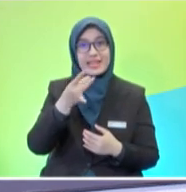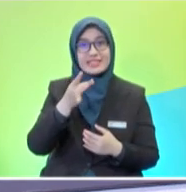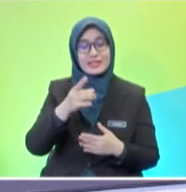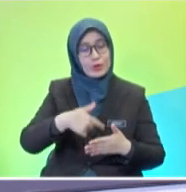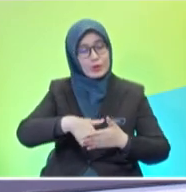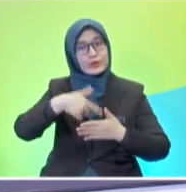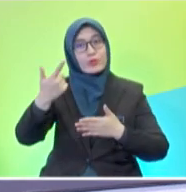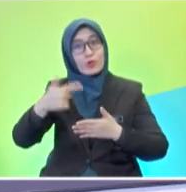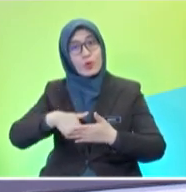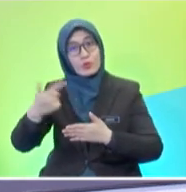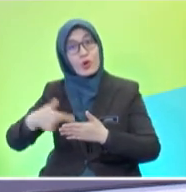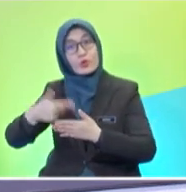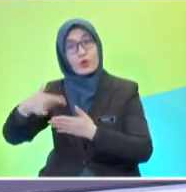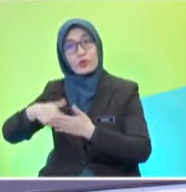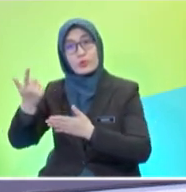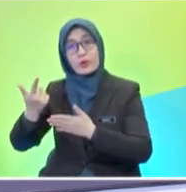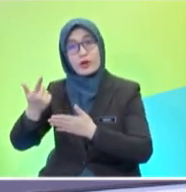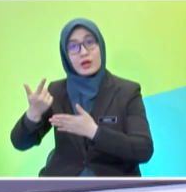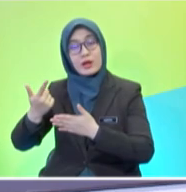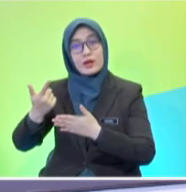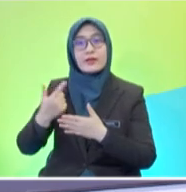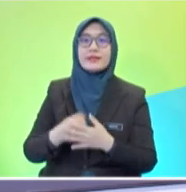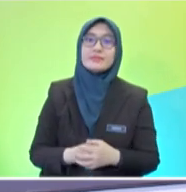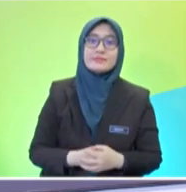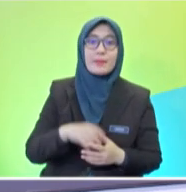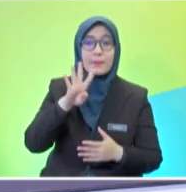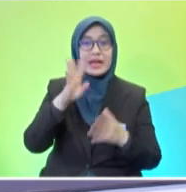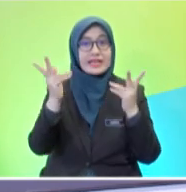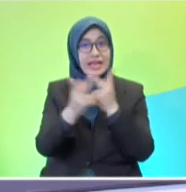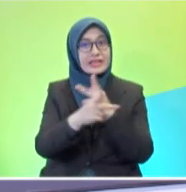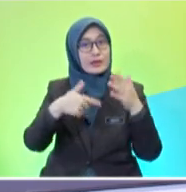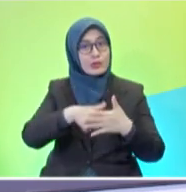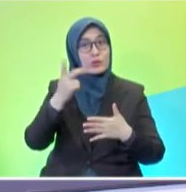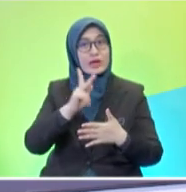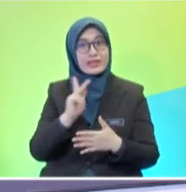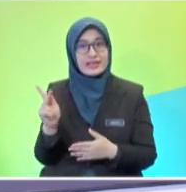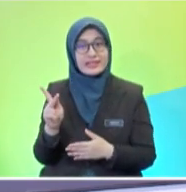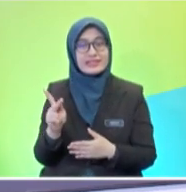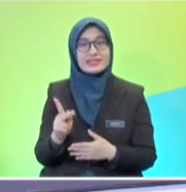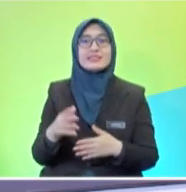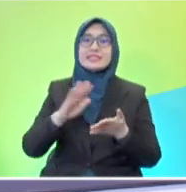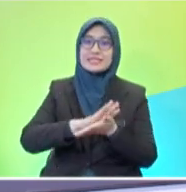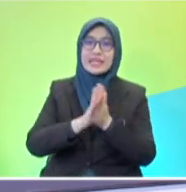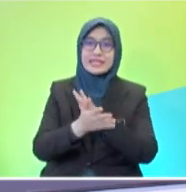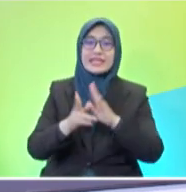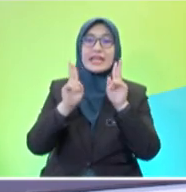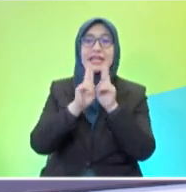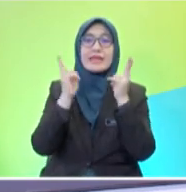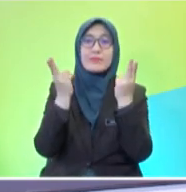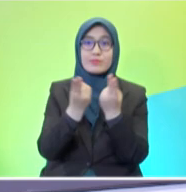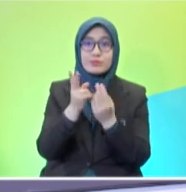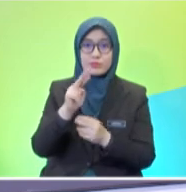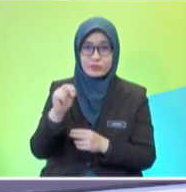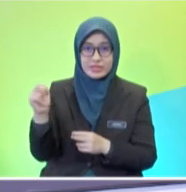empat kali kita keluarkan jadi himpunan objek itu semakin sedikit itulah maksudnya